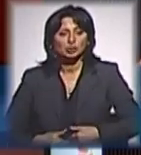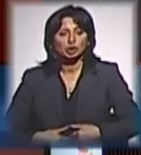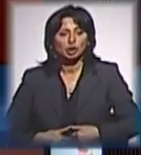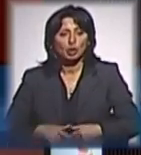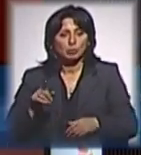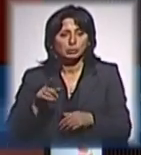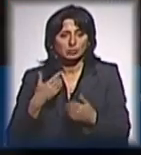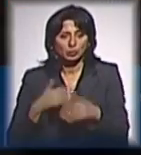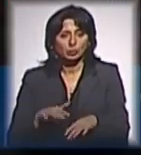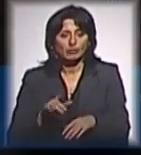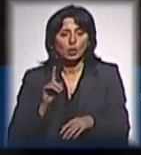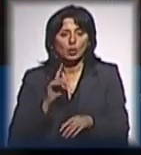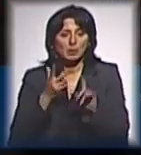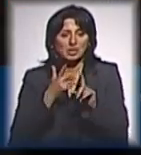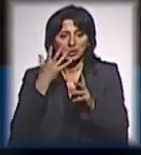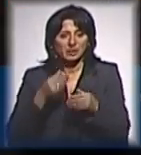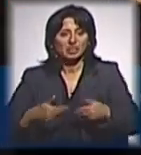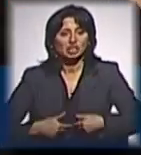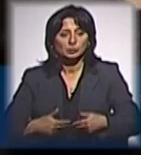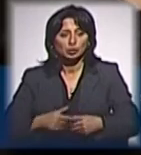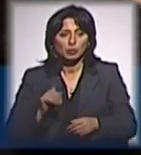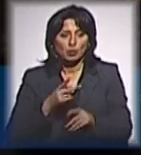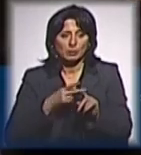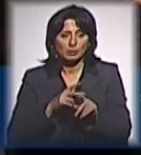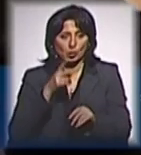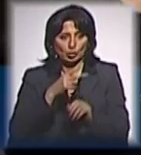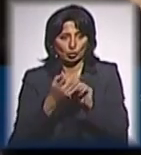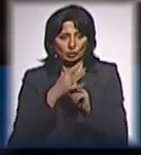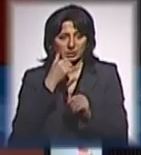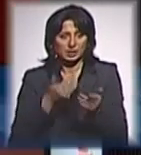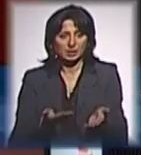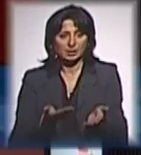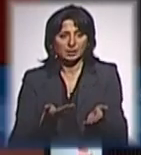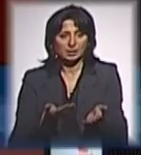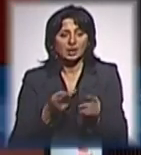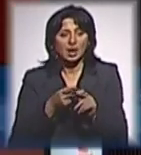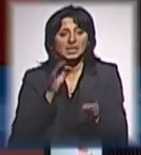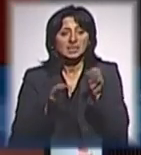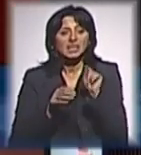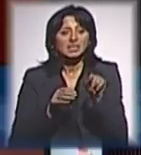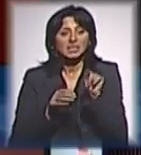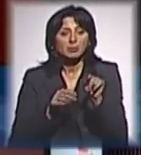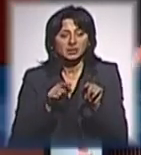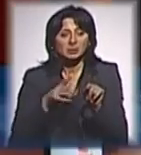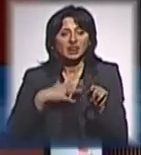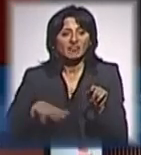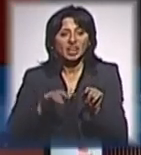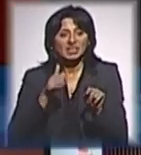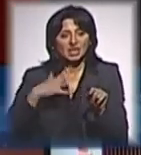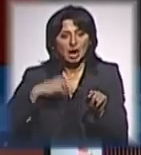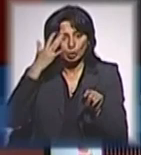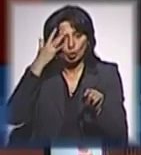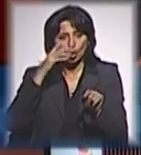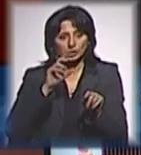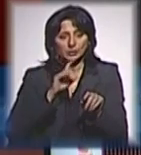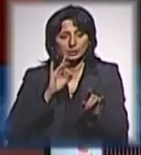რომ მის მიმართ მესამე დღე არის უკვე შიმშილობს და ეს ხდება 2014 წელს. აი იმ სასამართლოში და იმ ქვეყანაში, სადაც ქართული